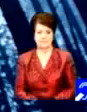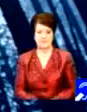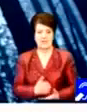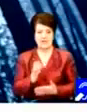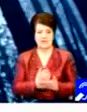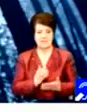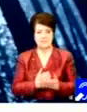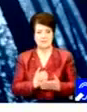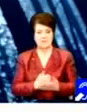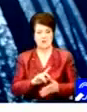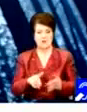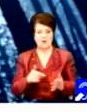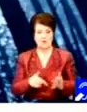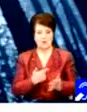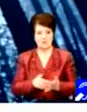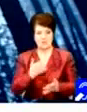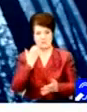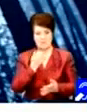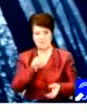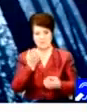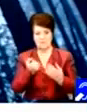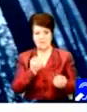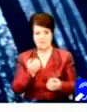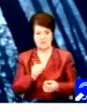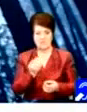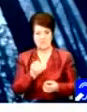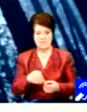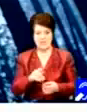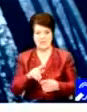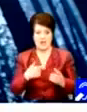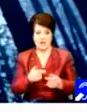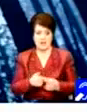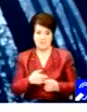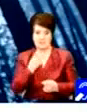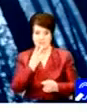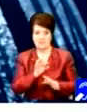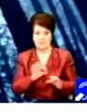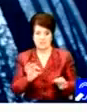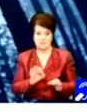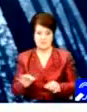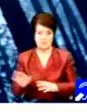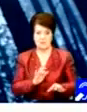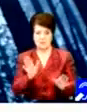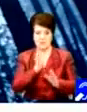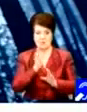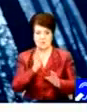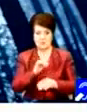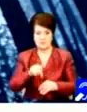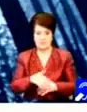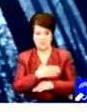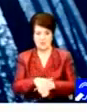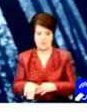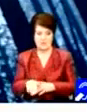Rezervația Orheiul Vechi are șansa să-și recapete flora și fauna de altădată. Datorită unui proiect inițiat de Mișcarea Ecologistă din Moldova, pe